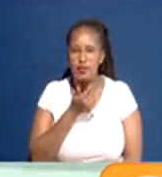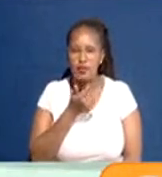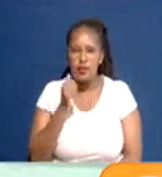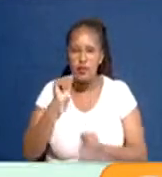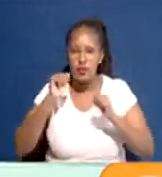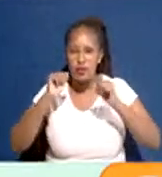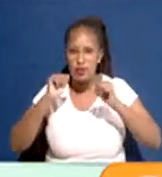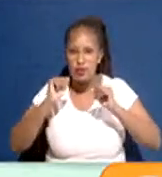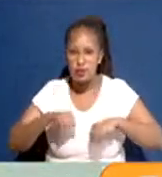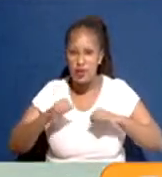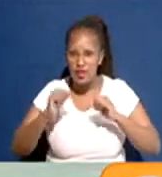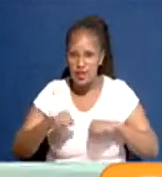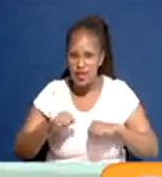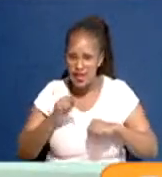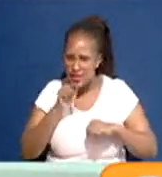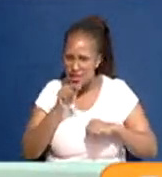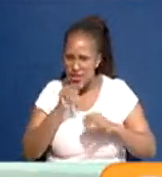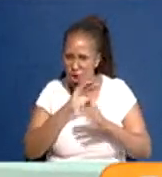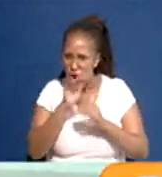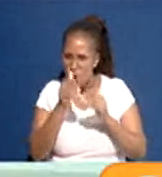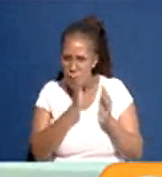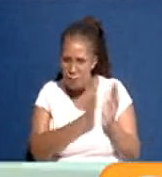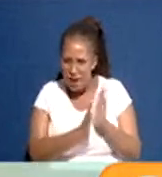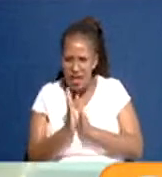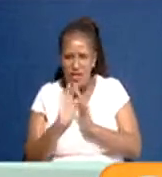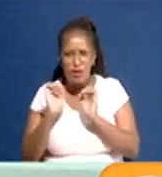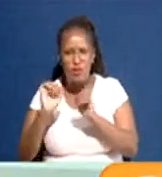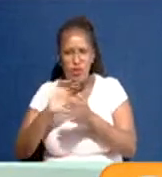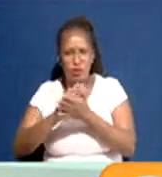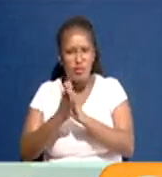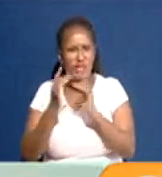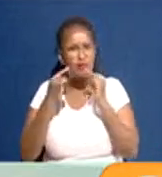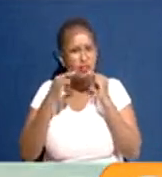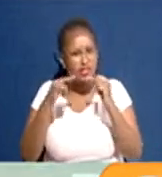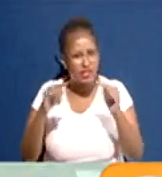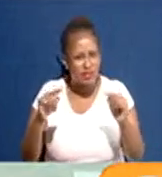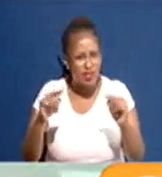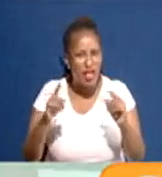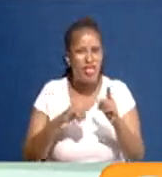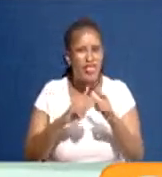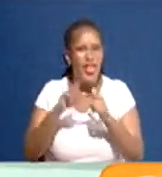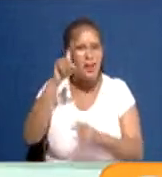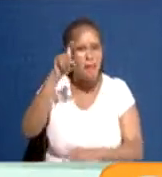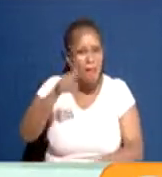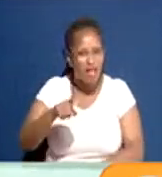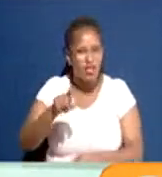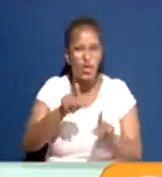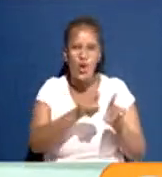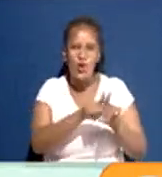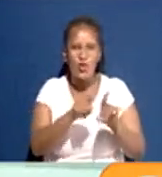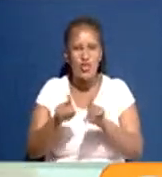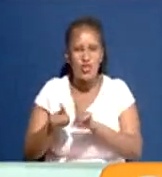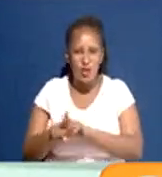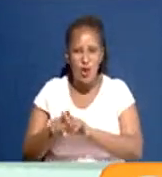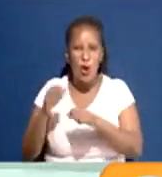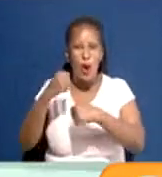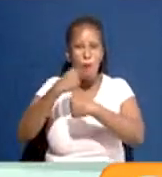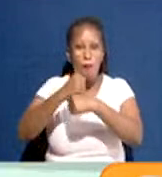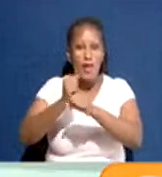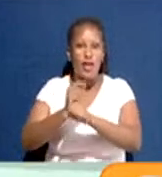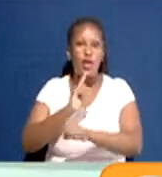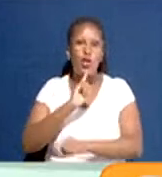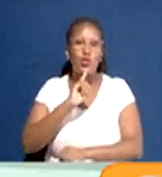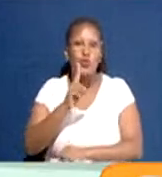ili hii mpango yote hii iendelee, lazima vile vile tuhakikishe ya